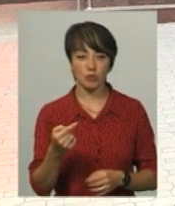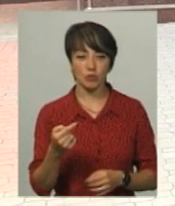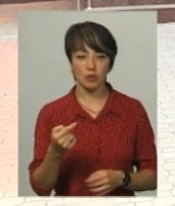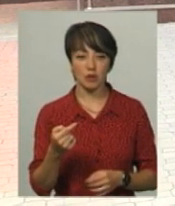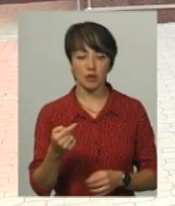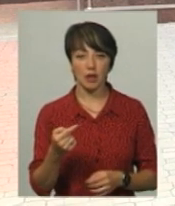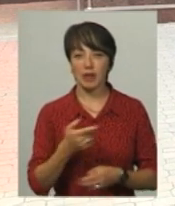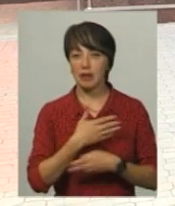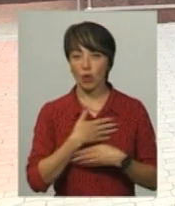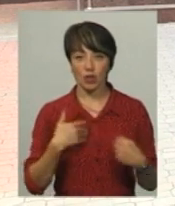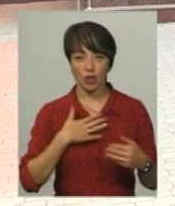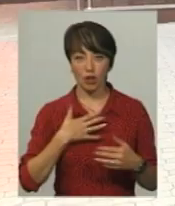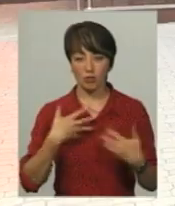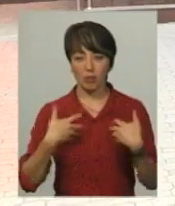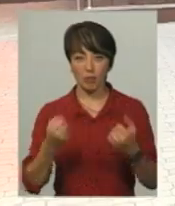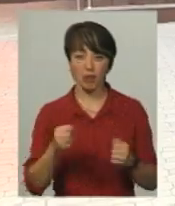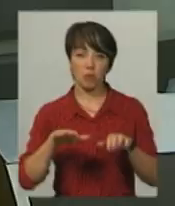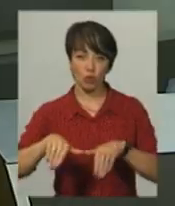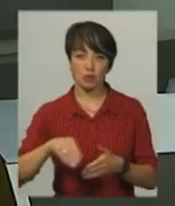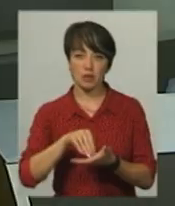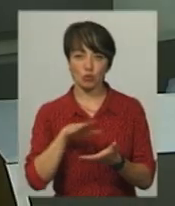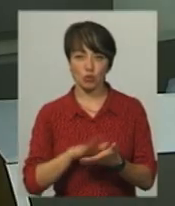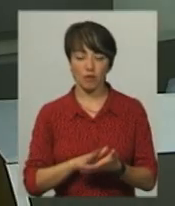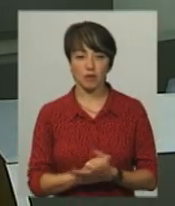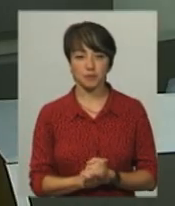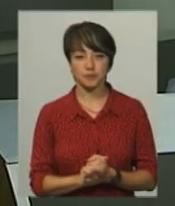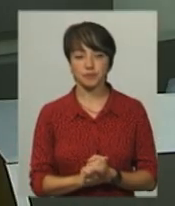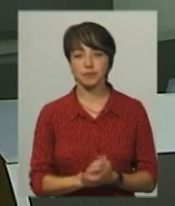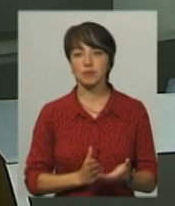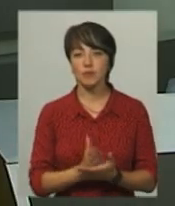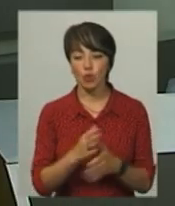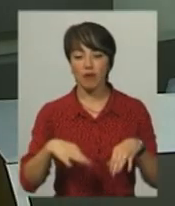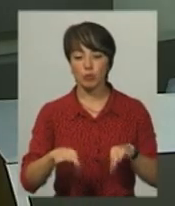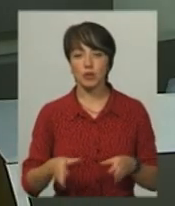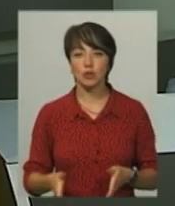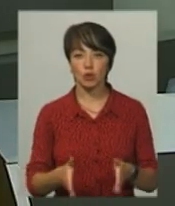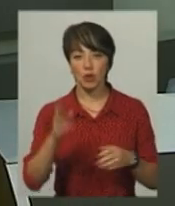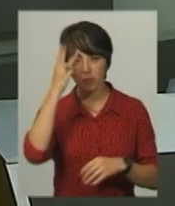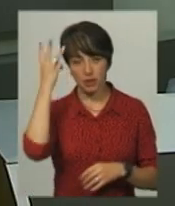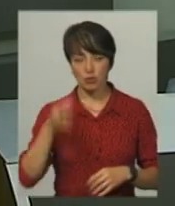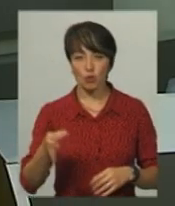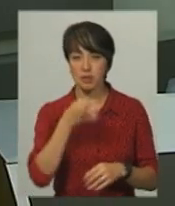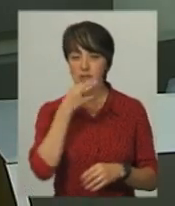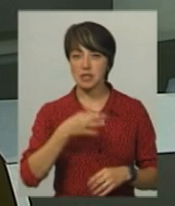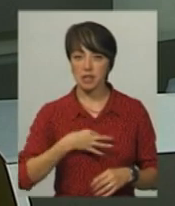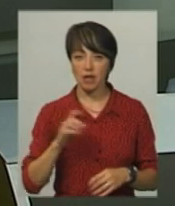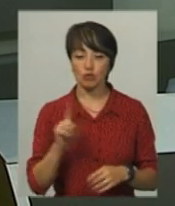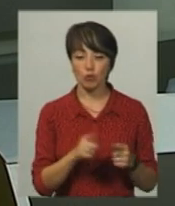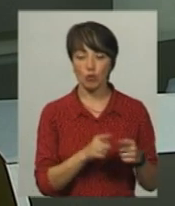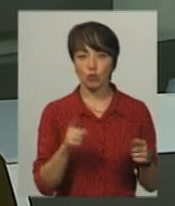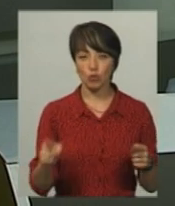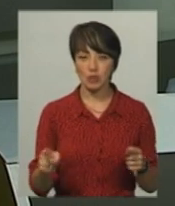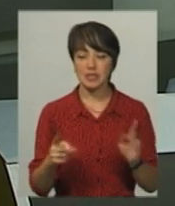не хотіли приймати, але потім зареєстрували. У службі автомобільних доріг Хмельницької області нам сказали, що